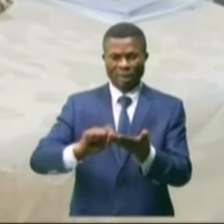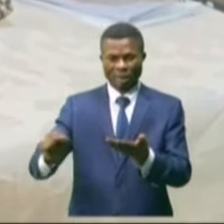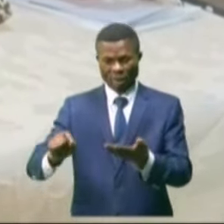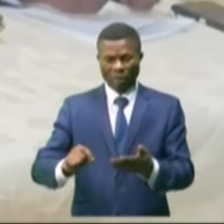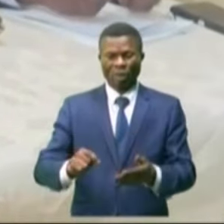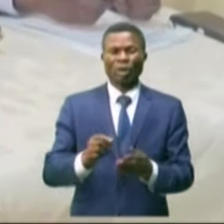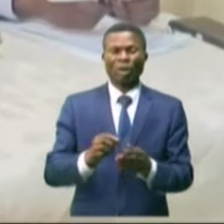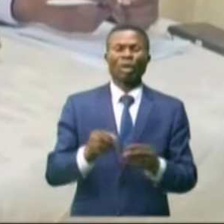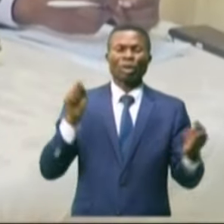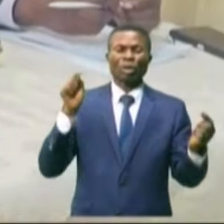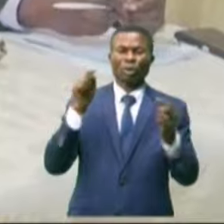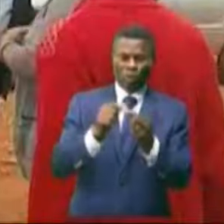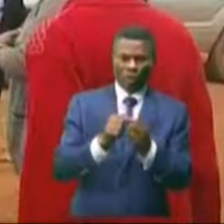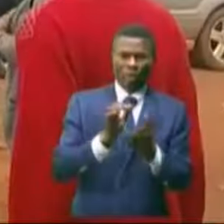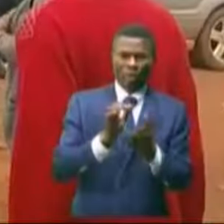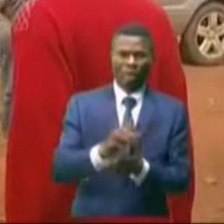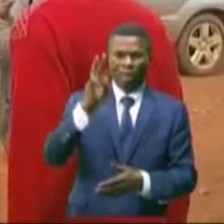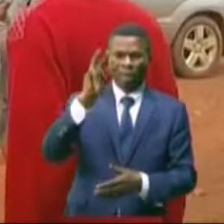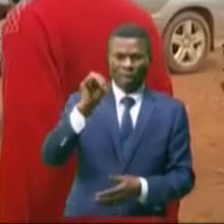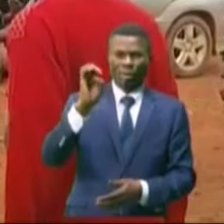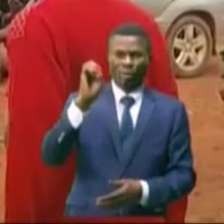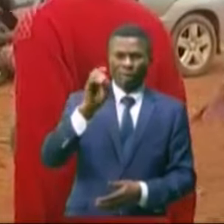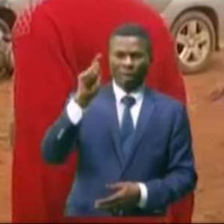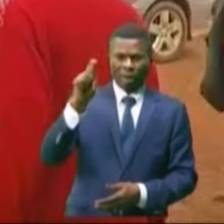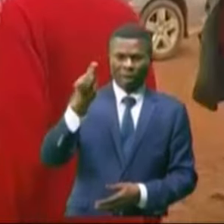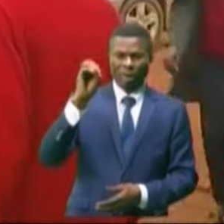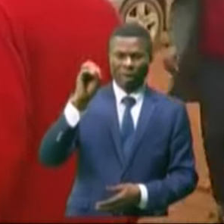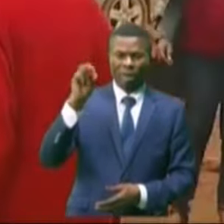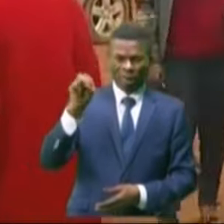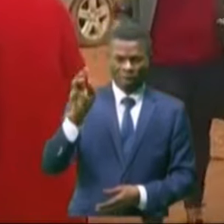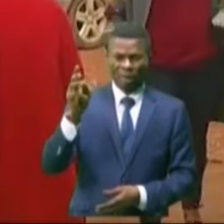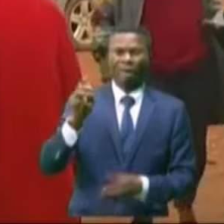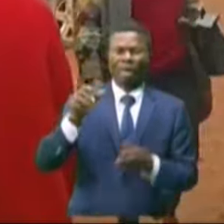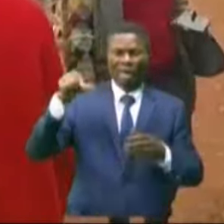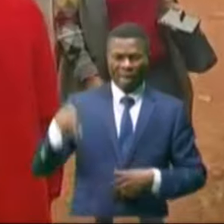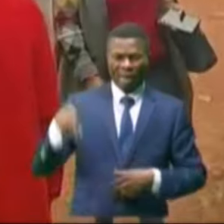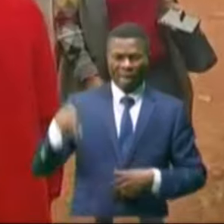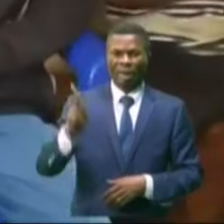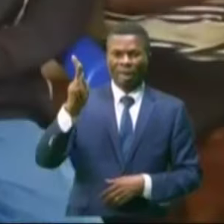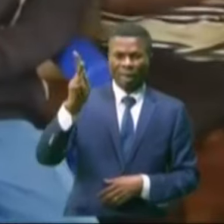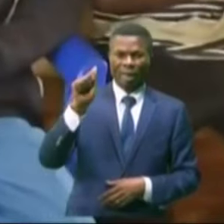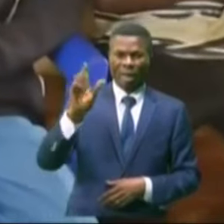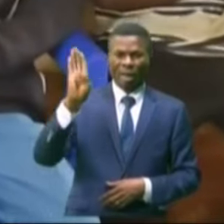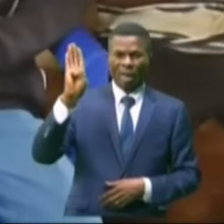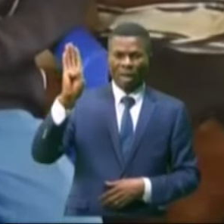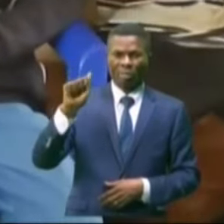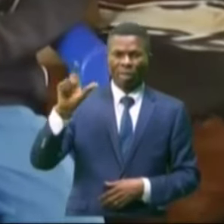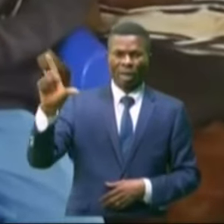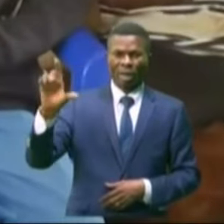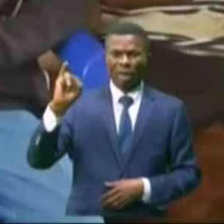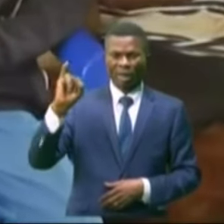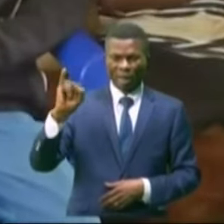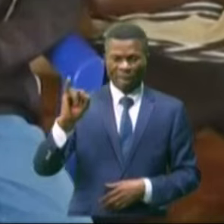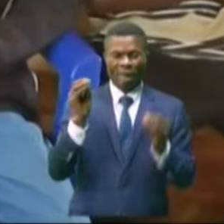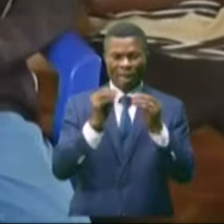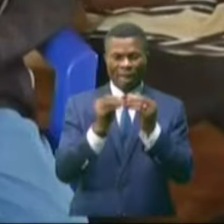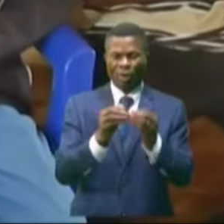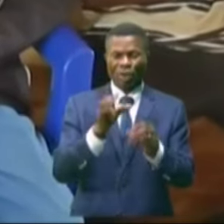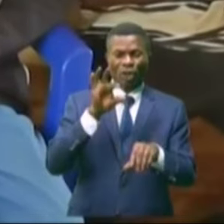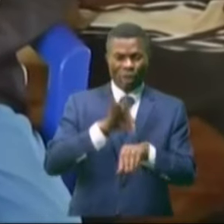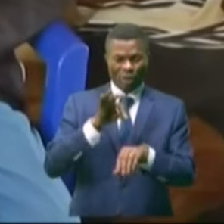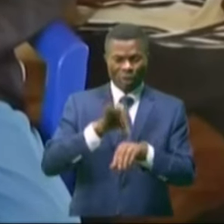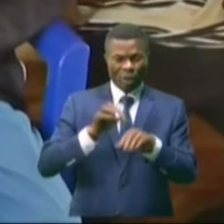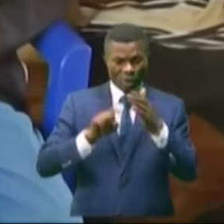à la colline météo, cellule Bel Air, quartier Kambali à commune de Vulamba. Cette rencontre a été une première occasion pour les